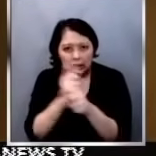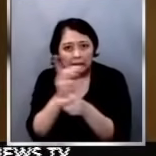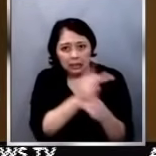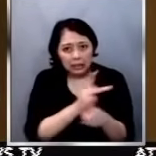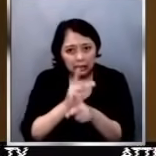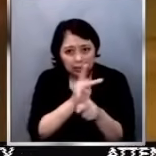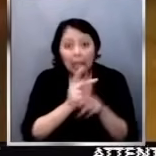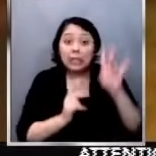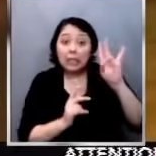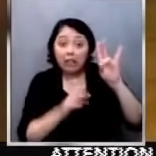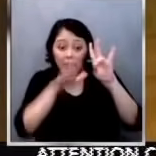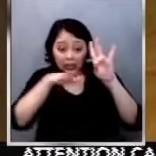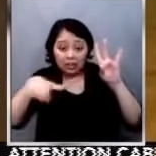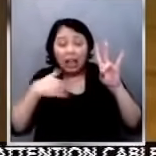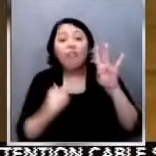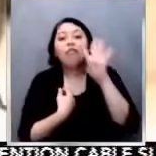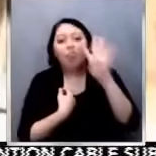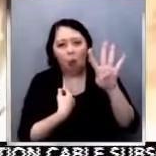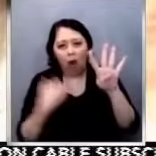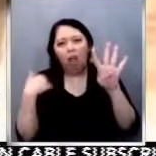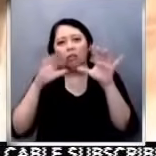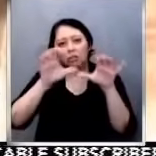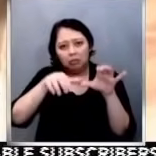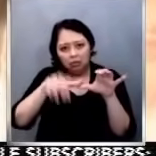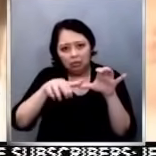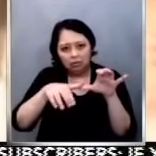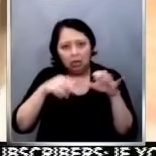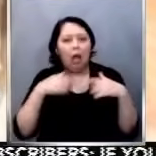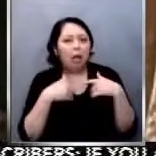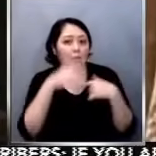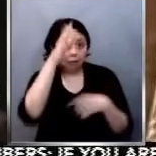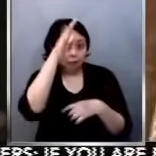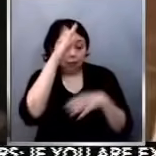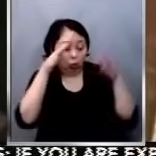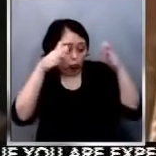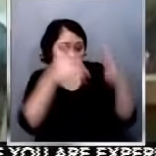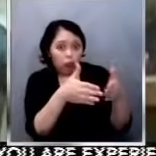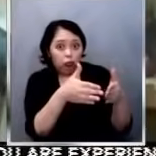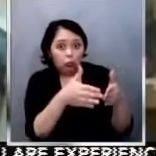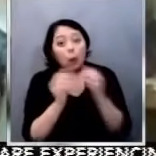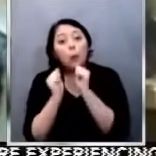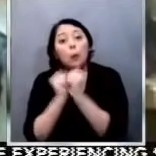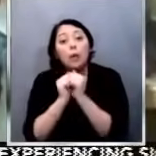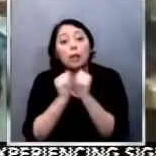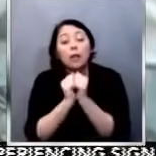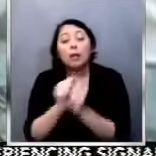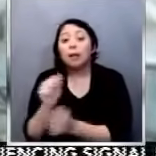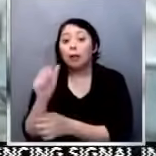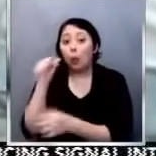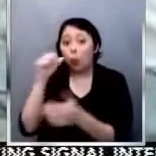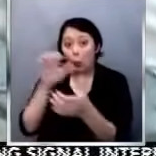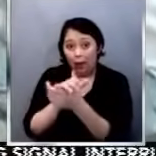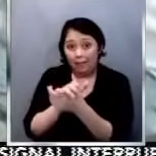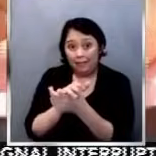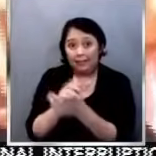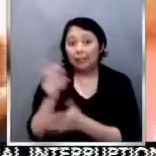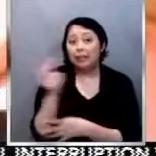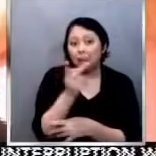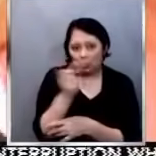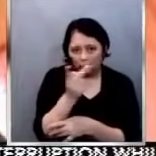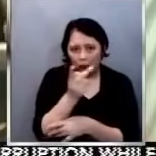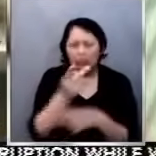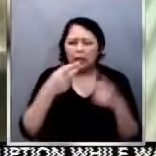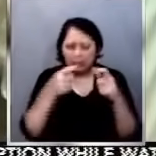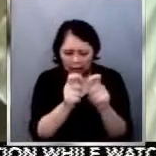anak, tinututukan ni Mang Jerry ang pag-aalaga sa kanila. Katuwang ang misis na si Marichu, sinisikap din nilang pag-aralin ang kanilang mga anak